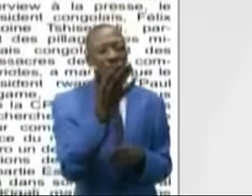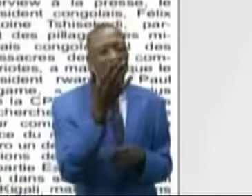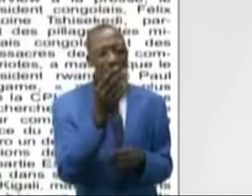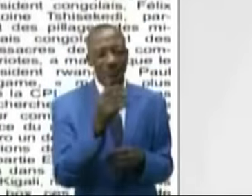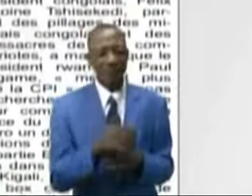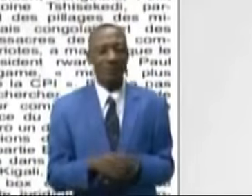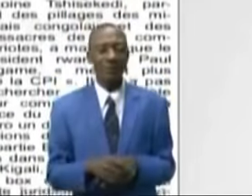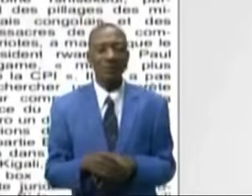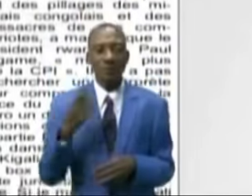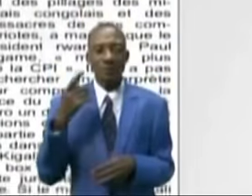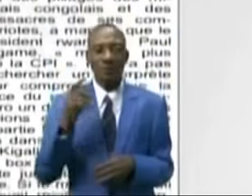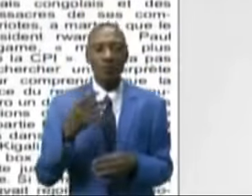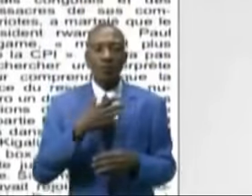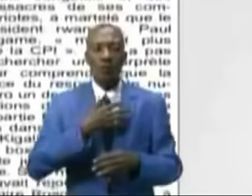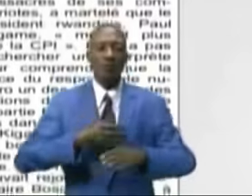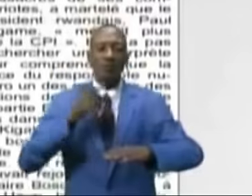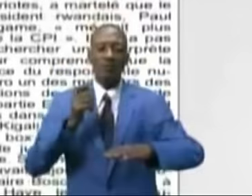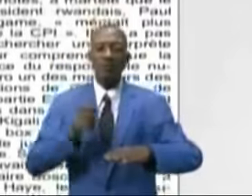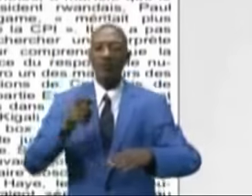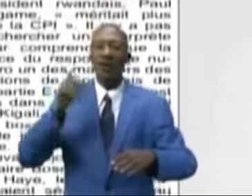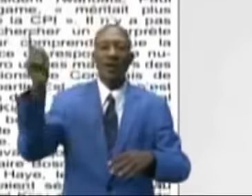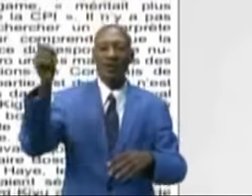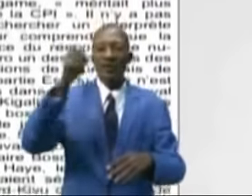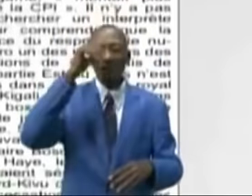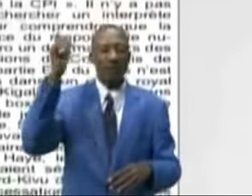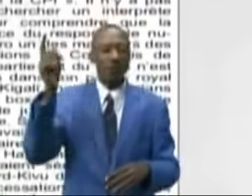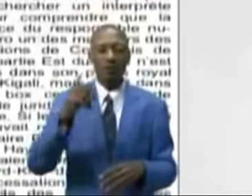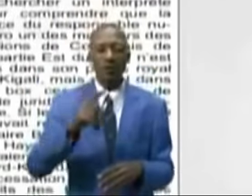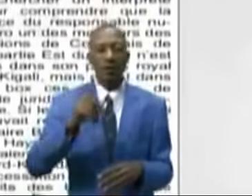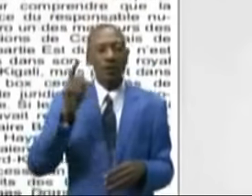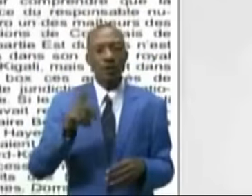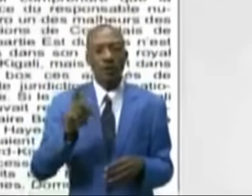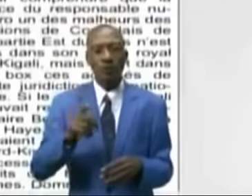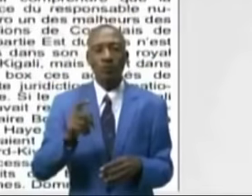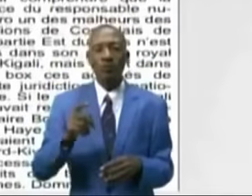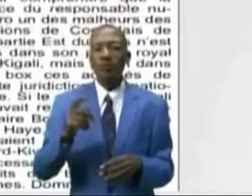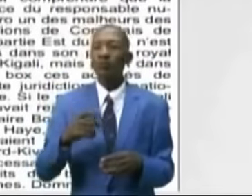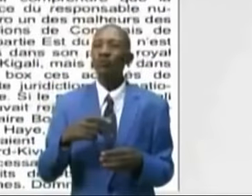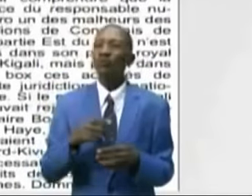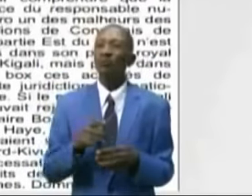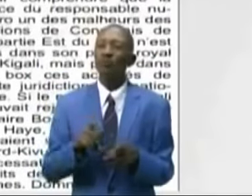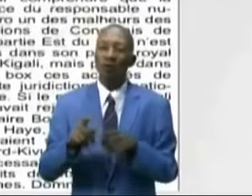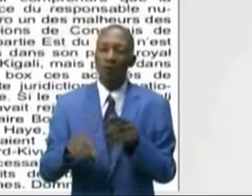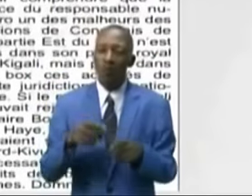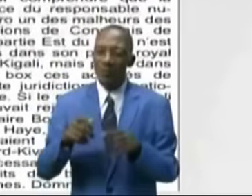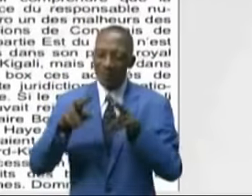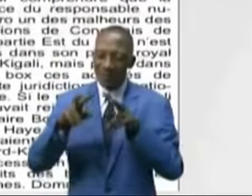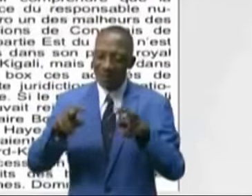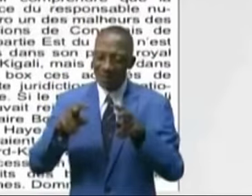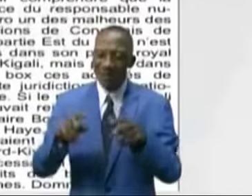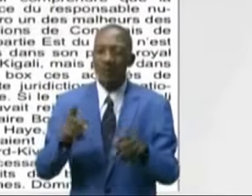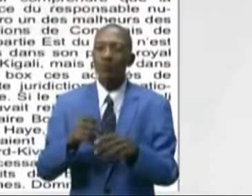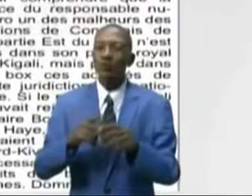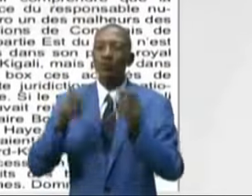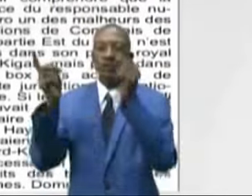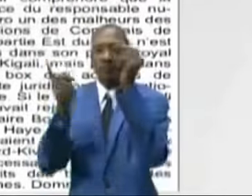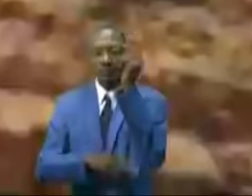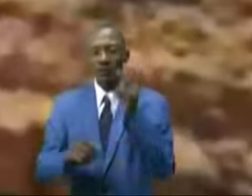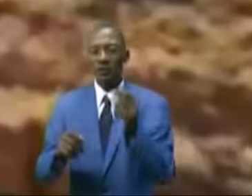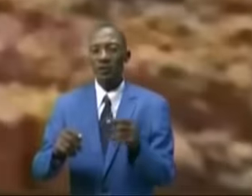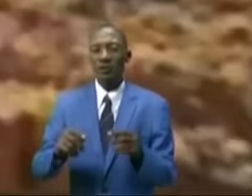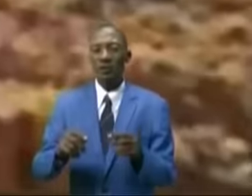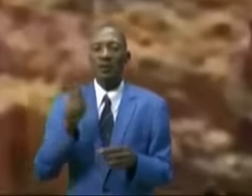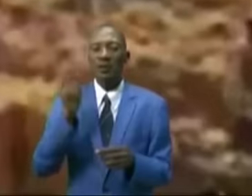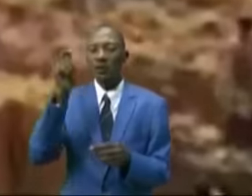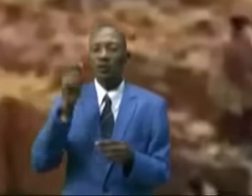cette juridiction internationale d'ouvrir une enquête avec comme cible l'armée rwandaise, la véritable machine à tuer